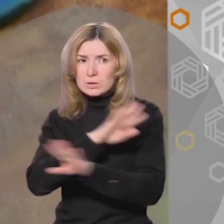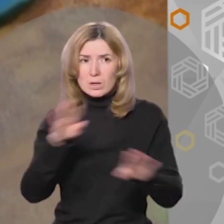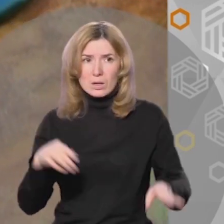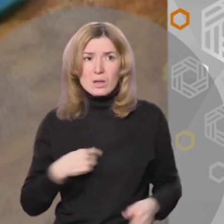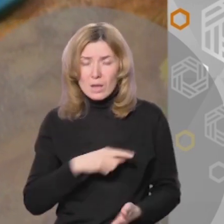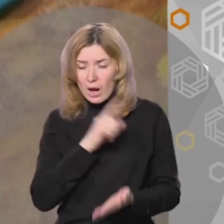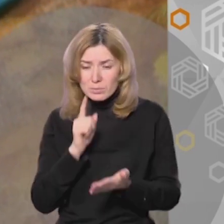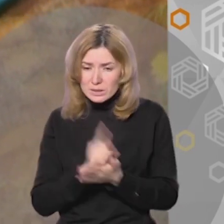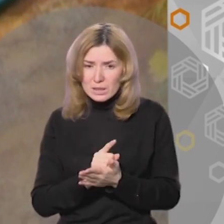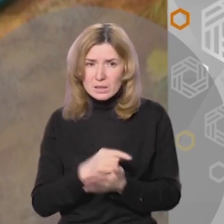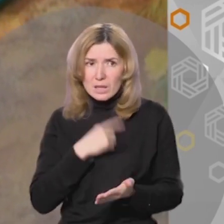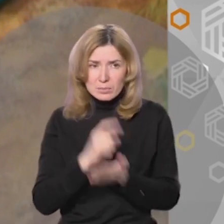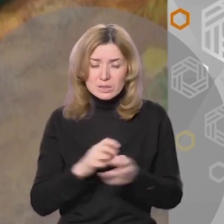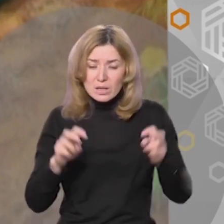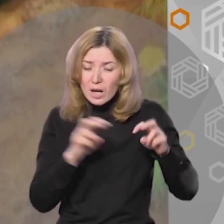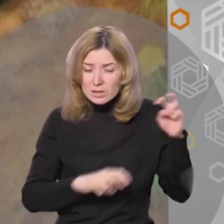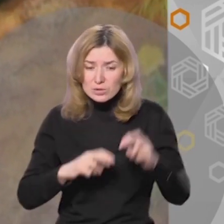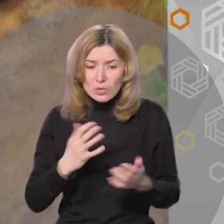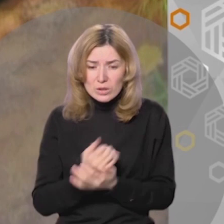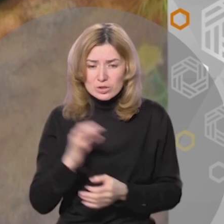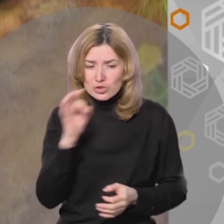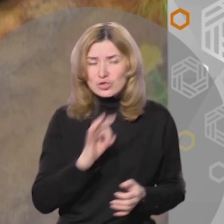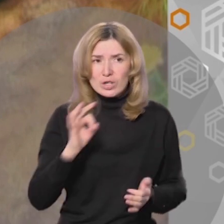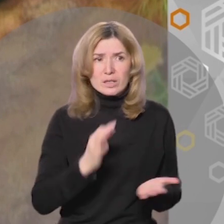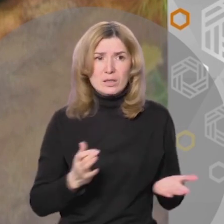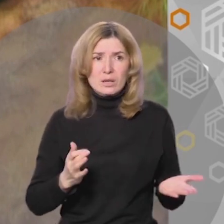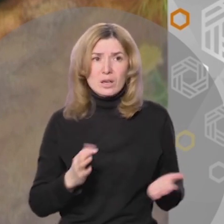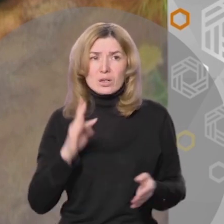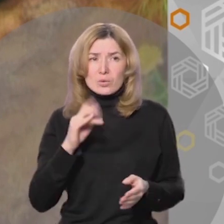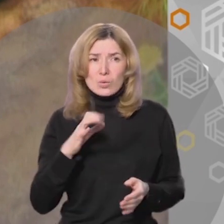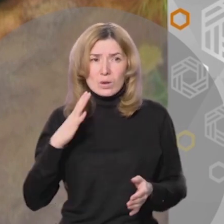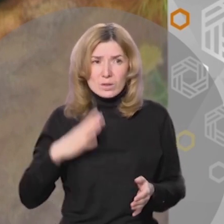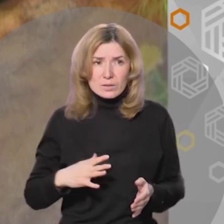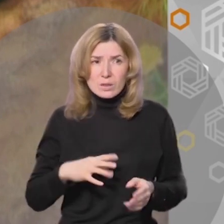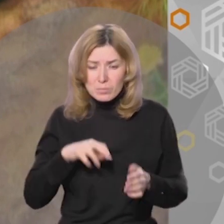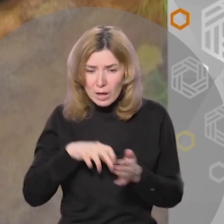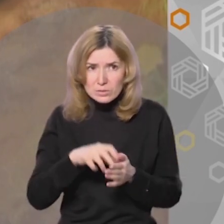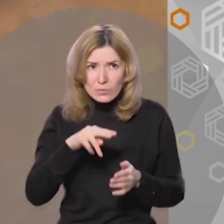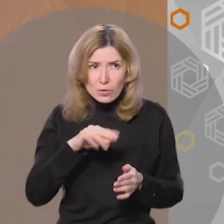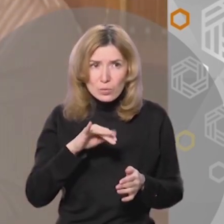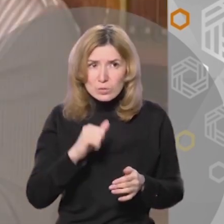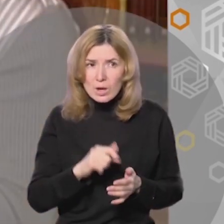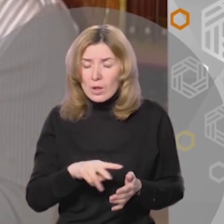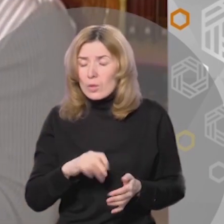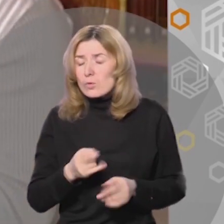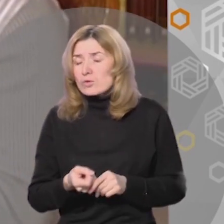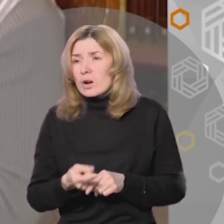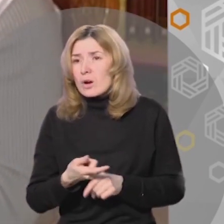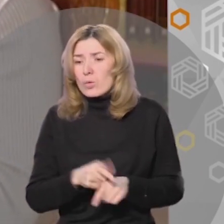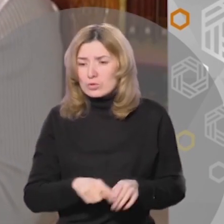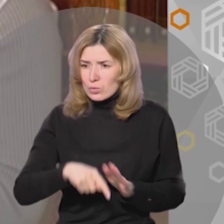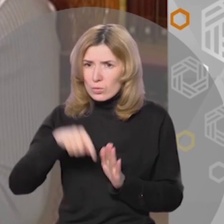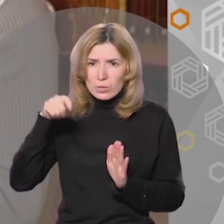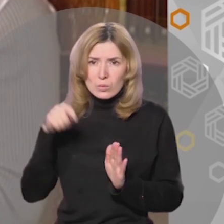Я обязательно разыщу этот чудный шарик. И Нюка полез в лужу. Лужа